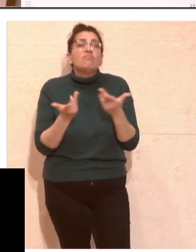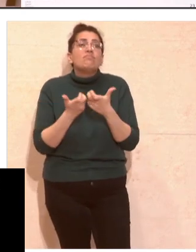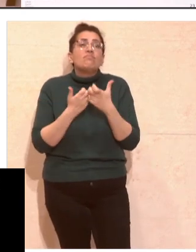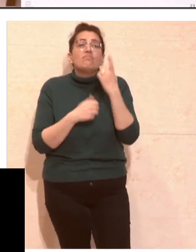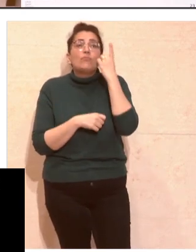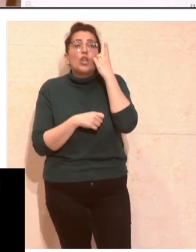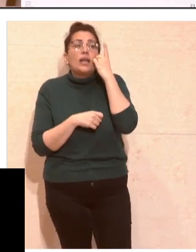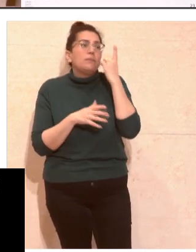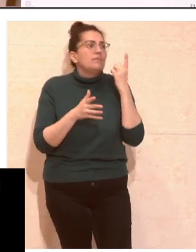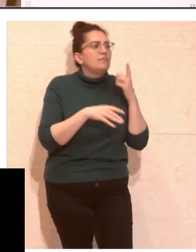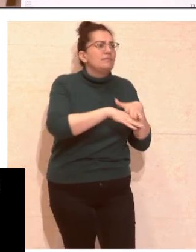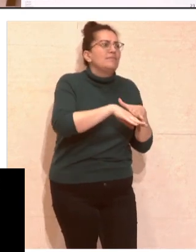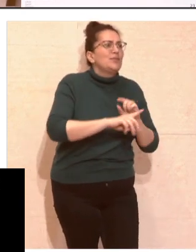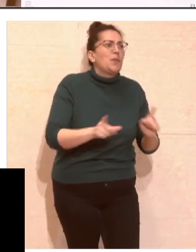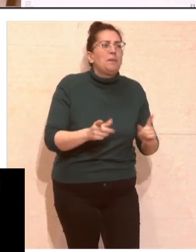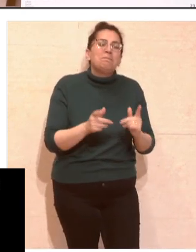ça,